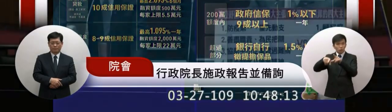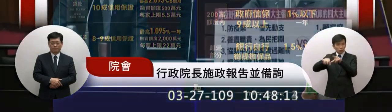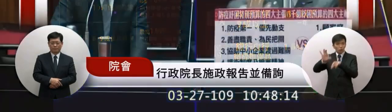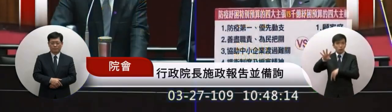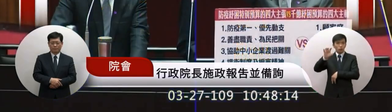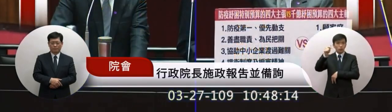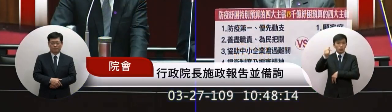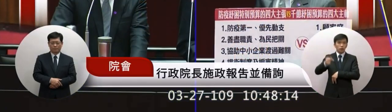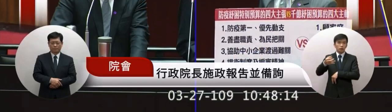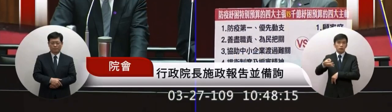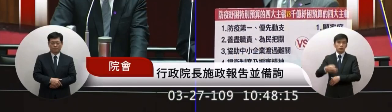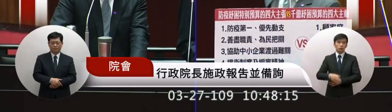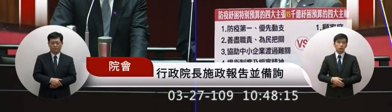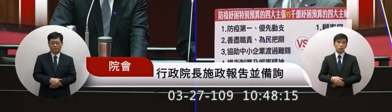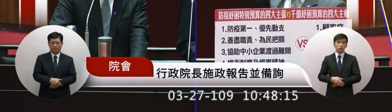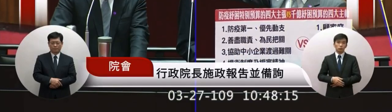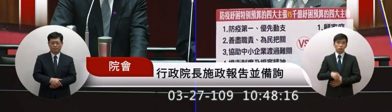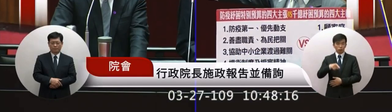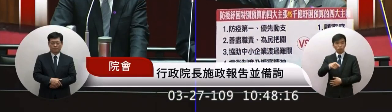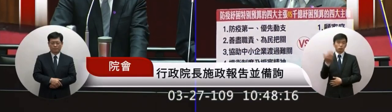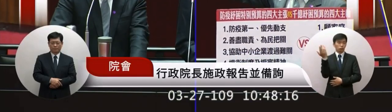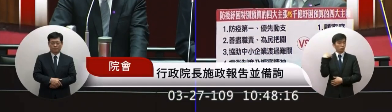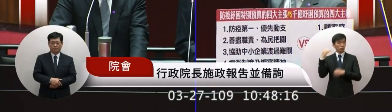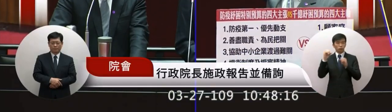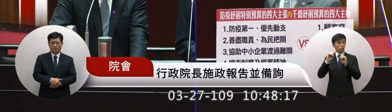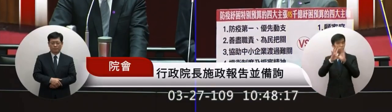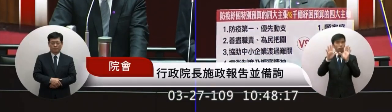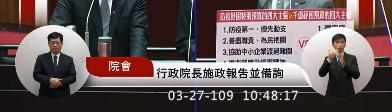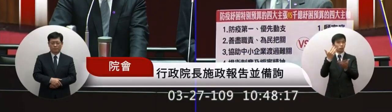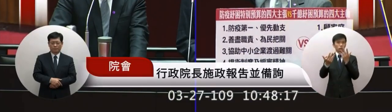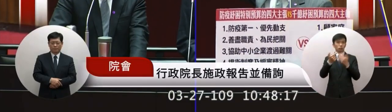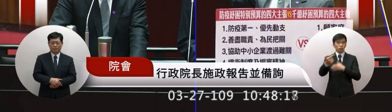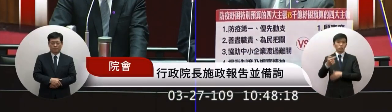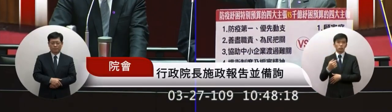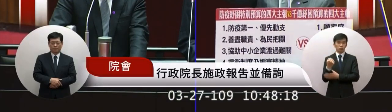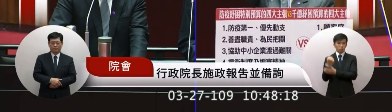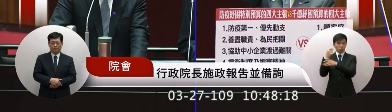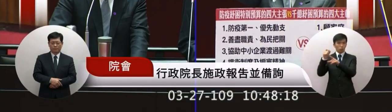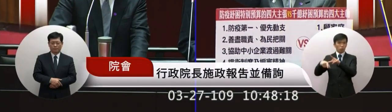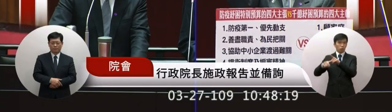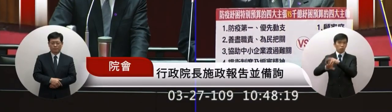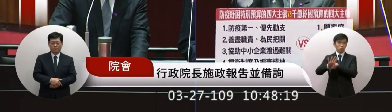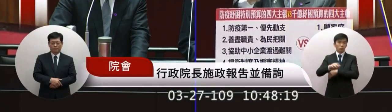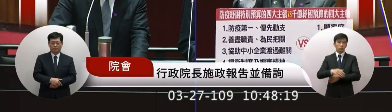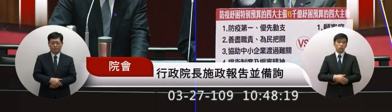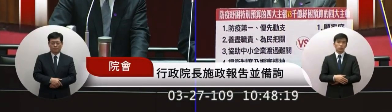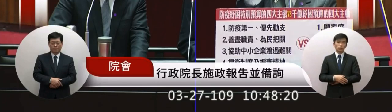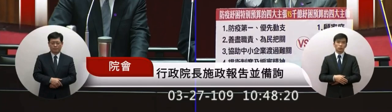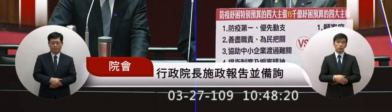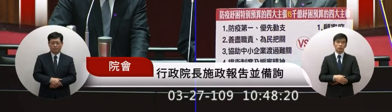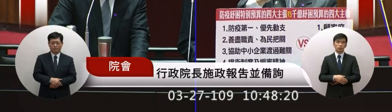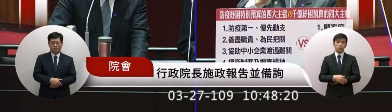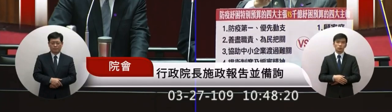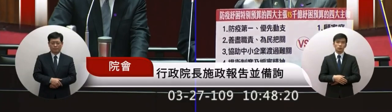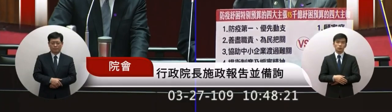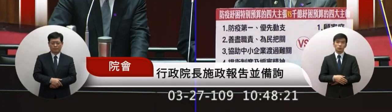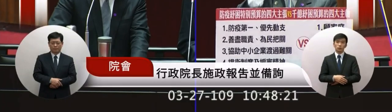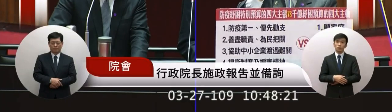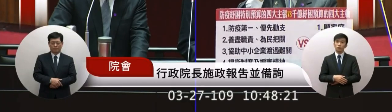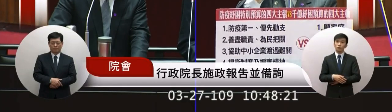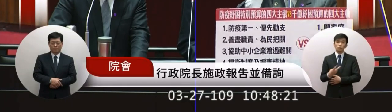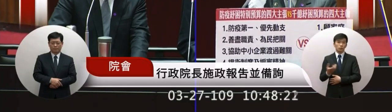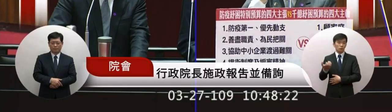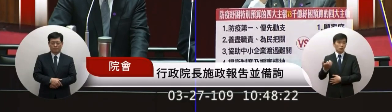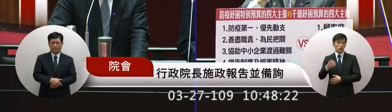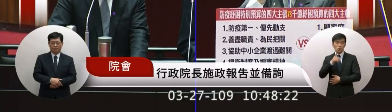吼、哦，你伫遮搭讲啊真清楚，要安怎来停企业？这嘛是含中间含本息拄啊讲的。